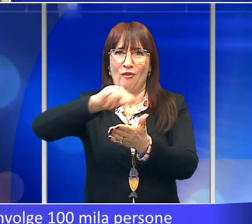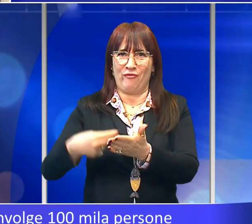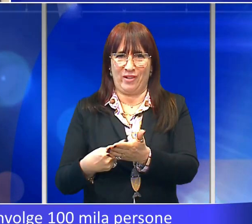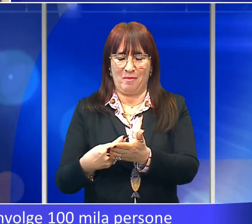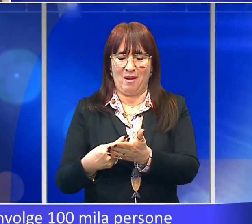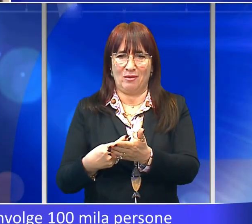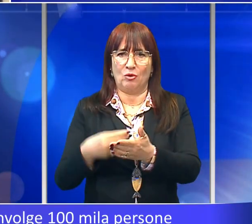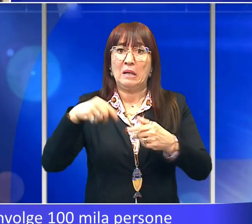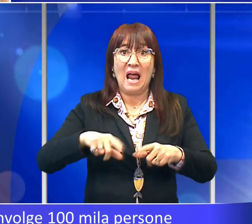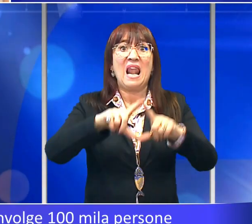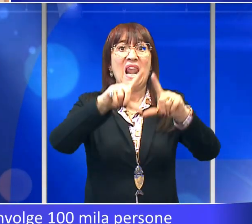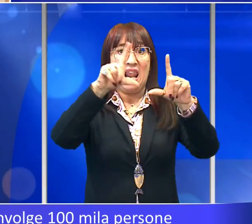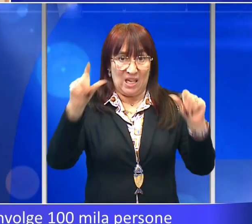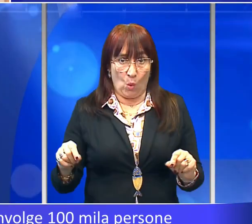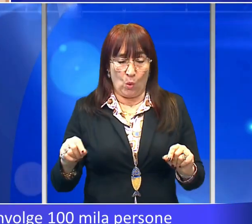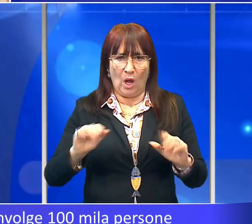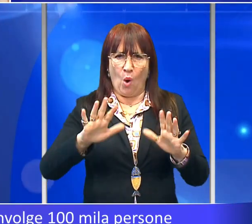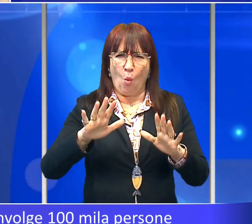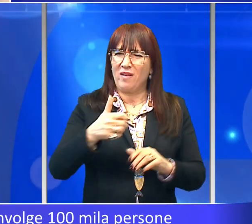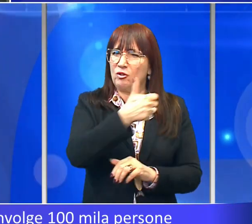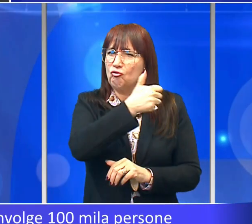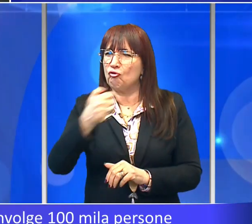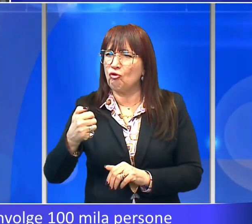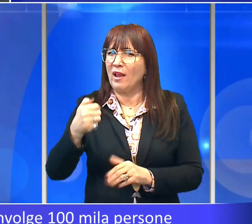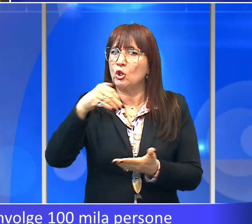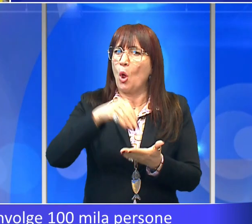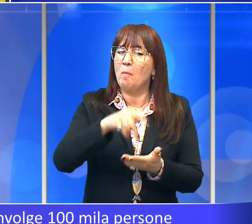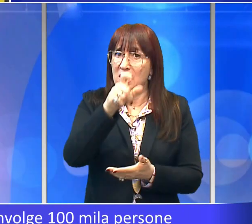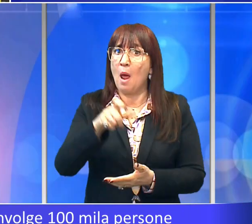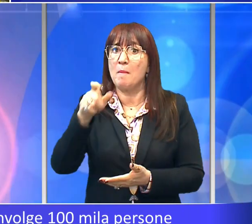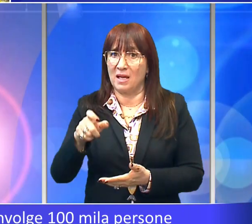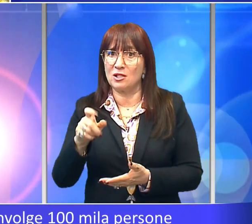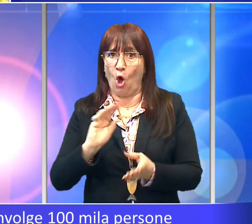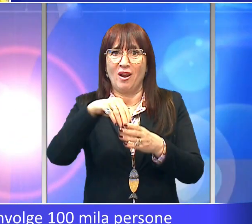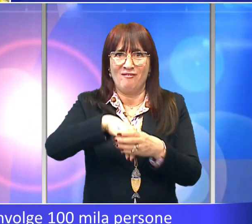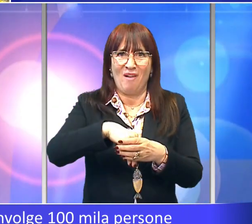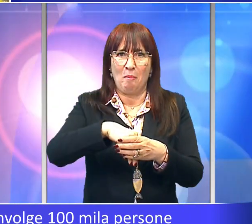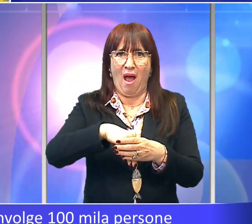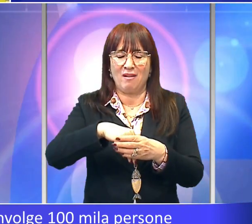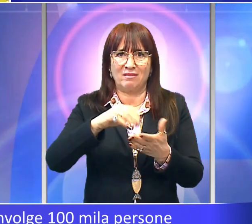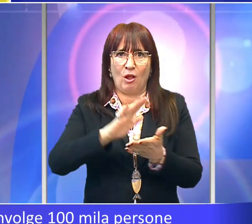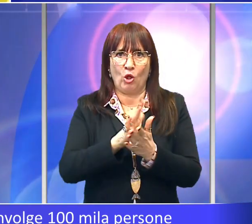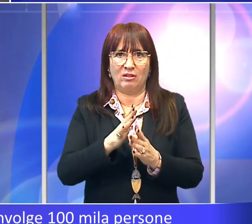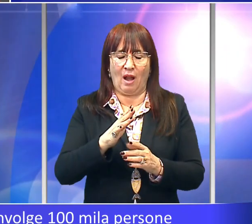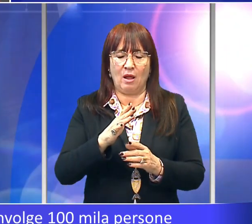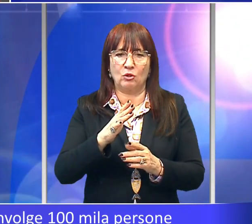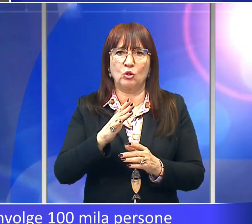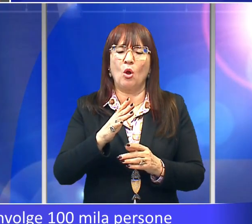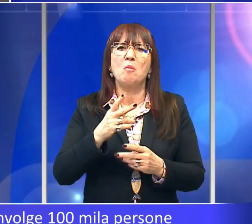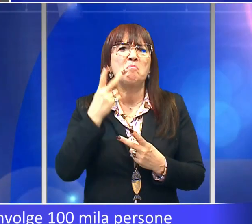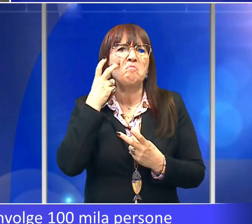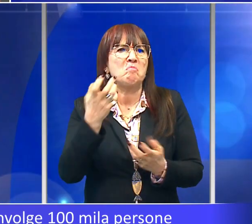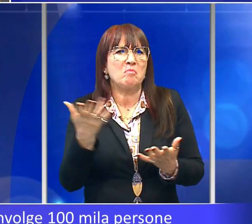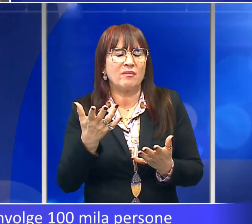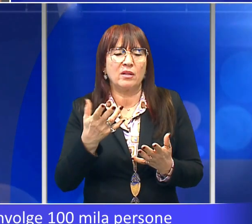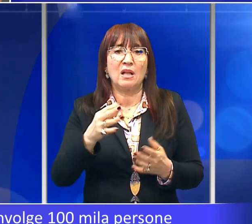In Liguria sono interessate circa 100.000 persone. Il nuovo contratto prevede un aumento